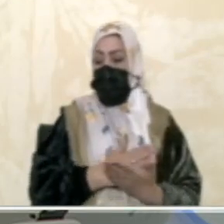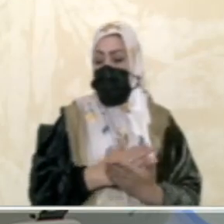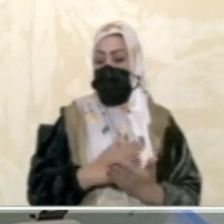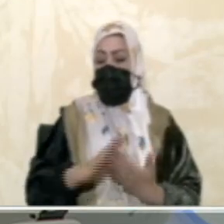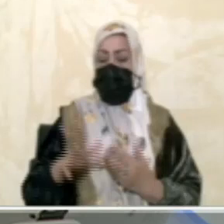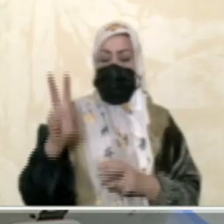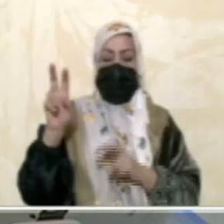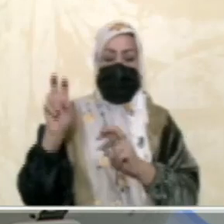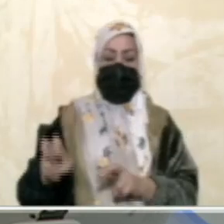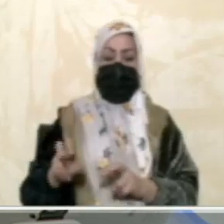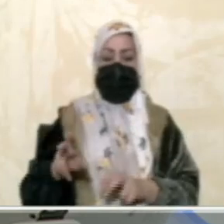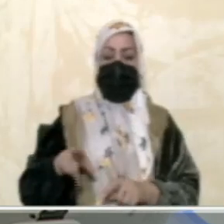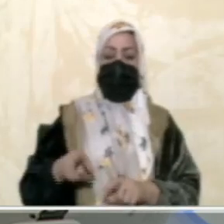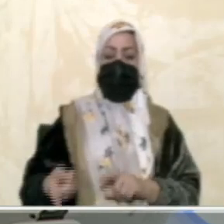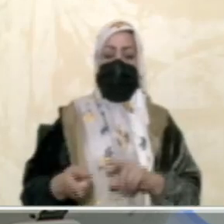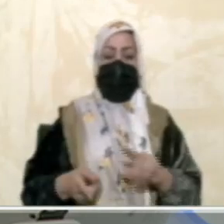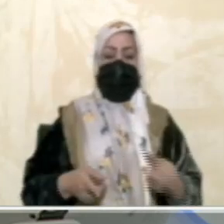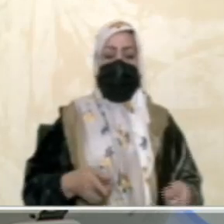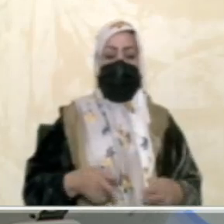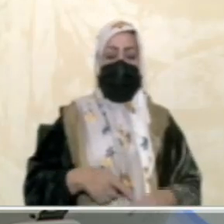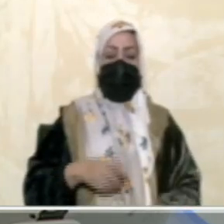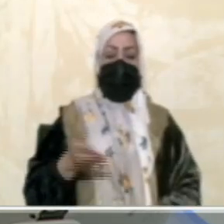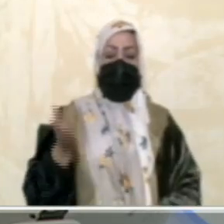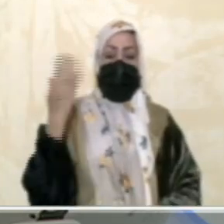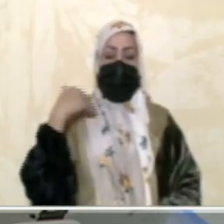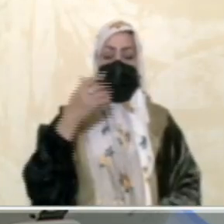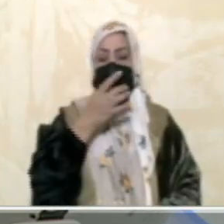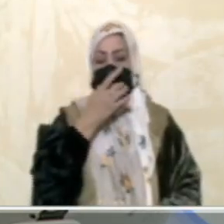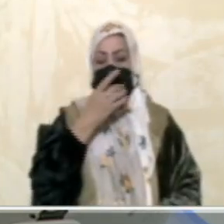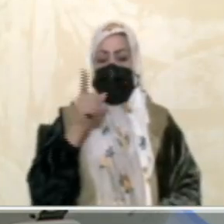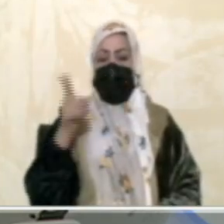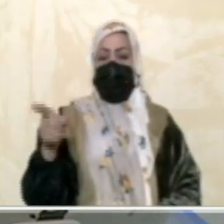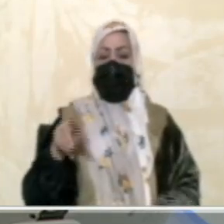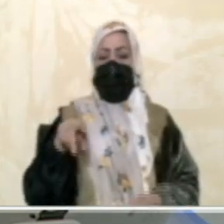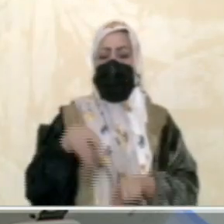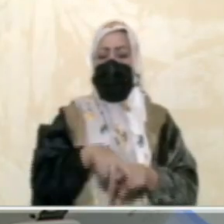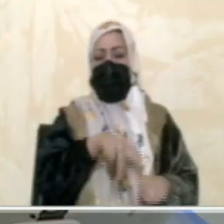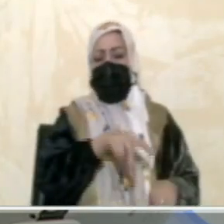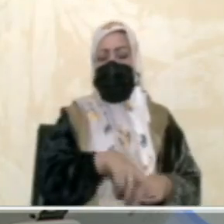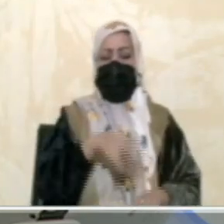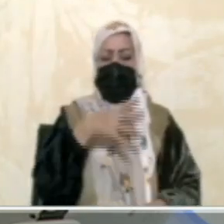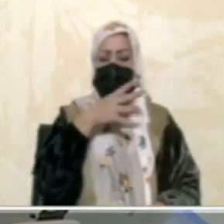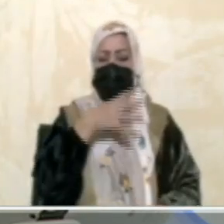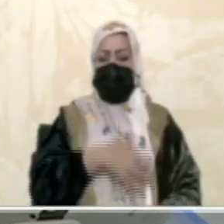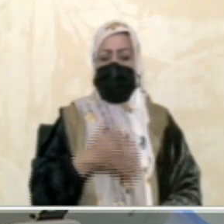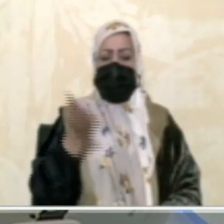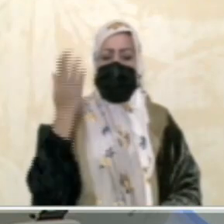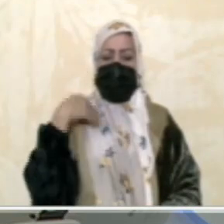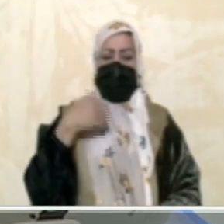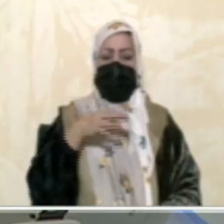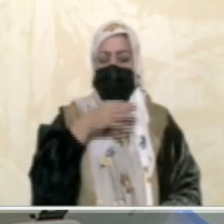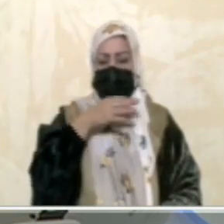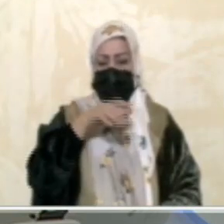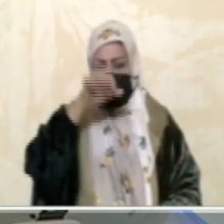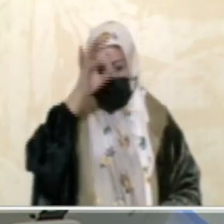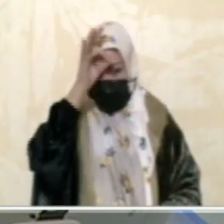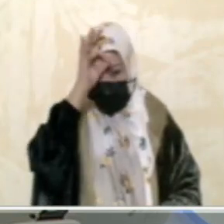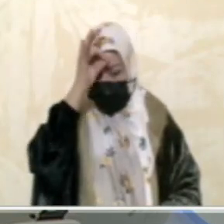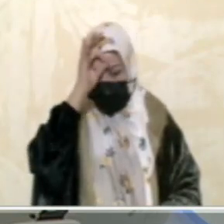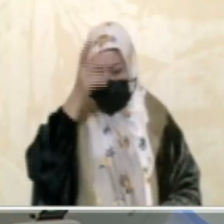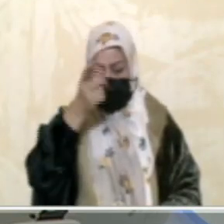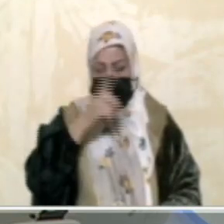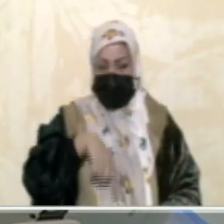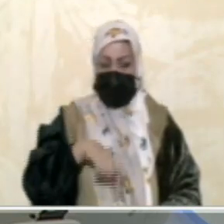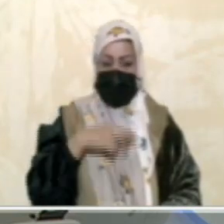السابق والا يعني هؤلاء المشايخ هذه كلمه يقول وكثير من الناس يقول مانعلموا